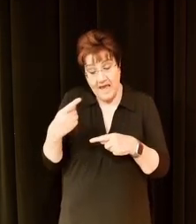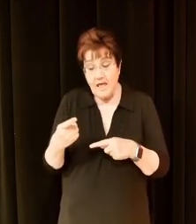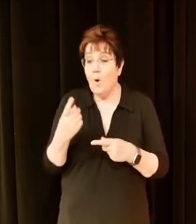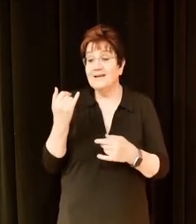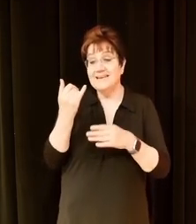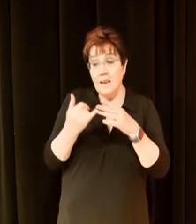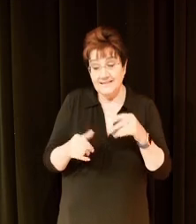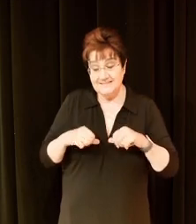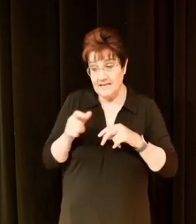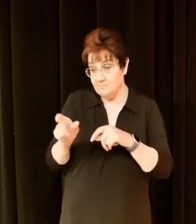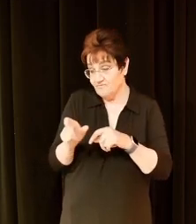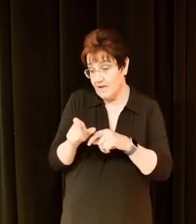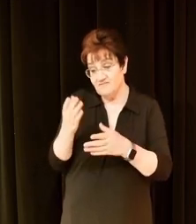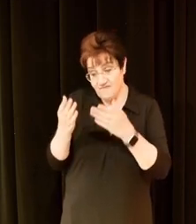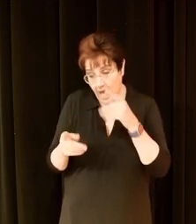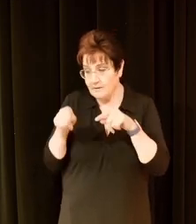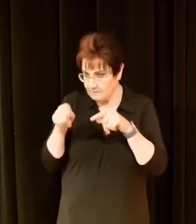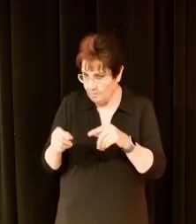Lebensphase neu aufmachen.